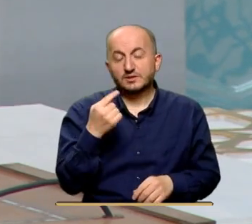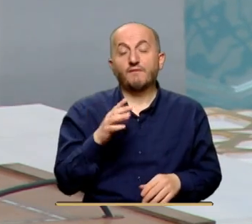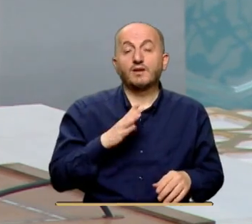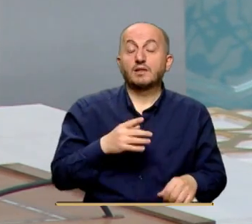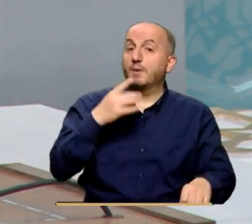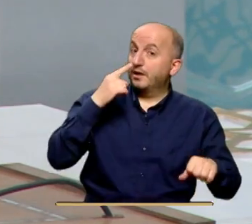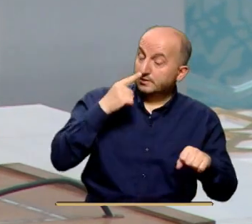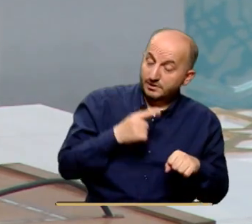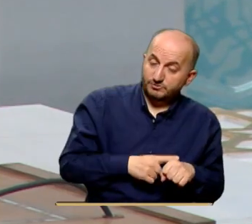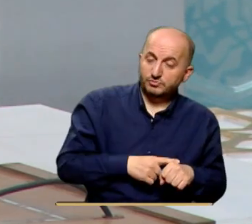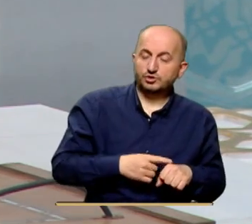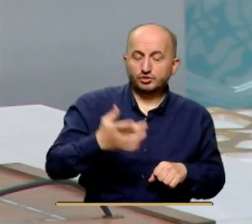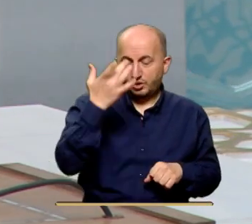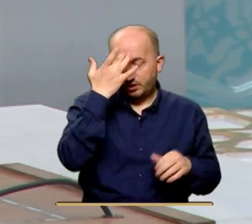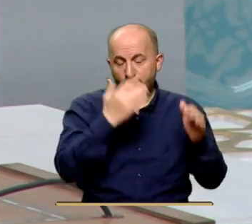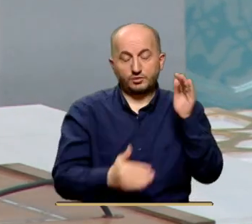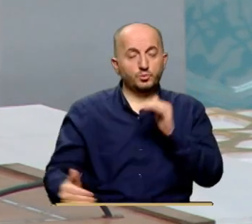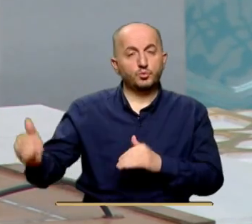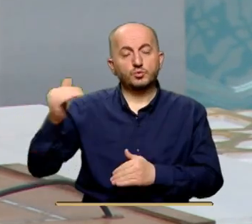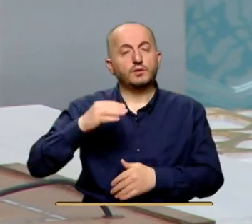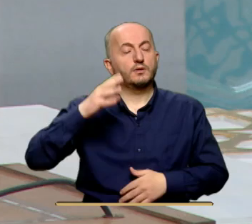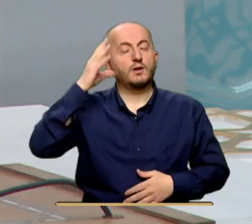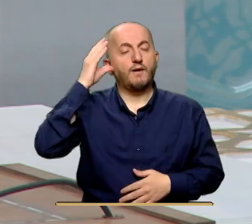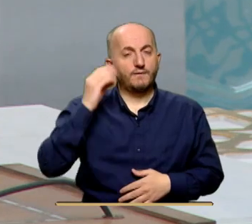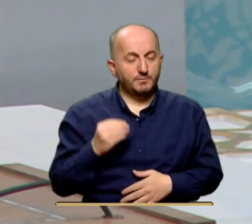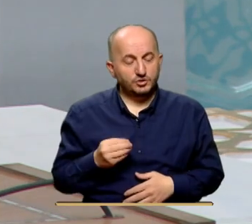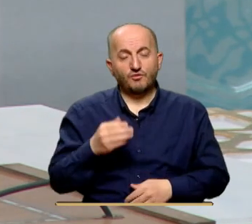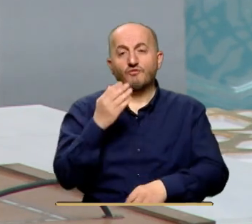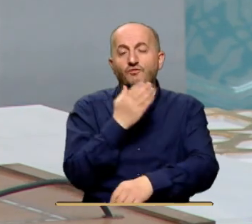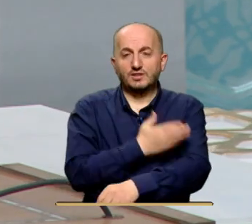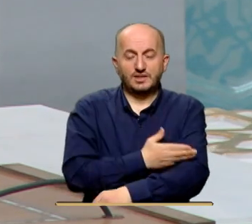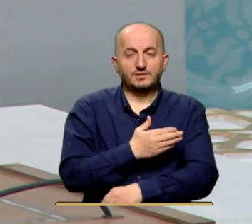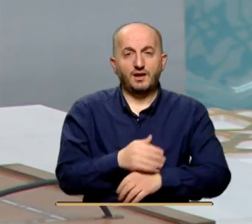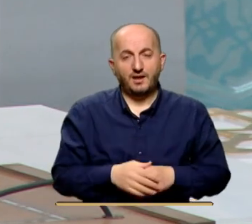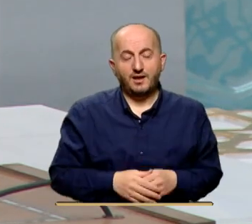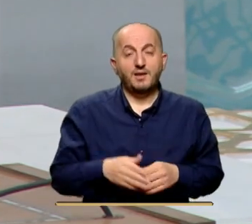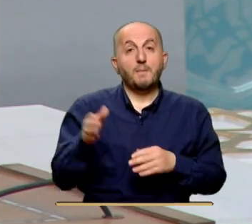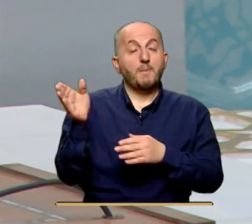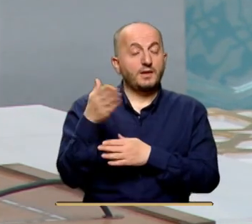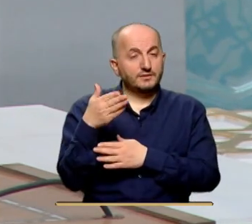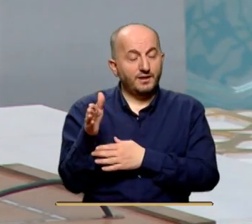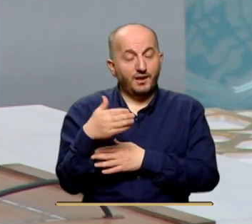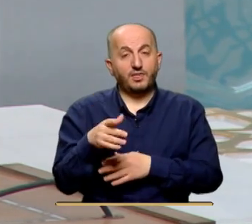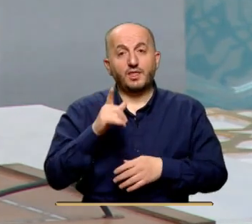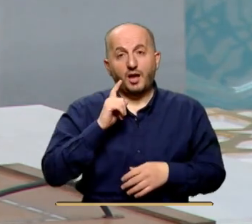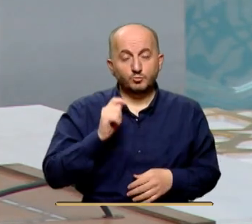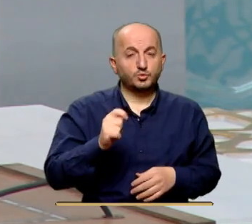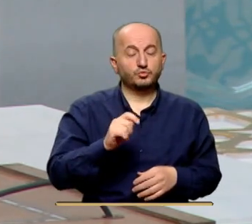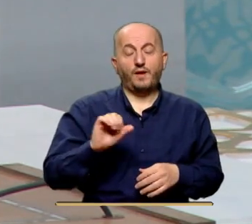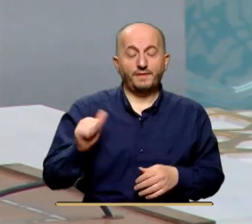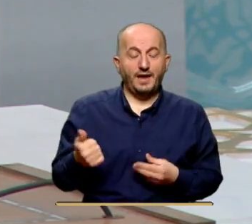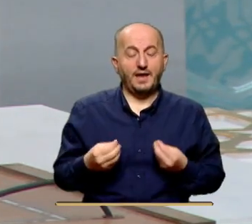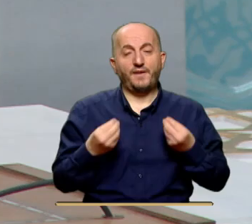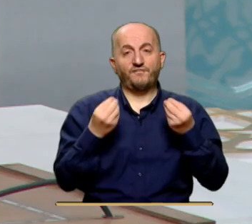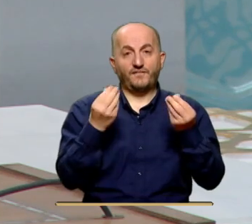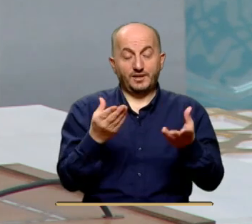inanmış, şehadetin yüceliğini kavramış, vatana, bayrağa, namusa değer